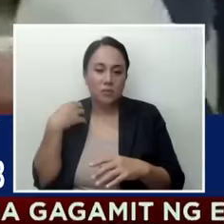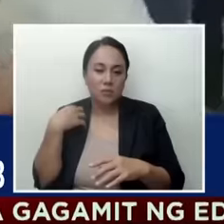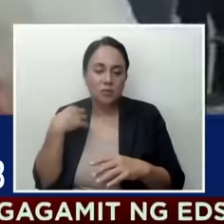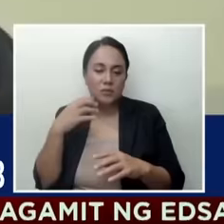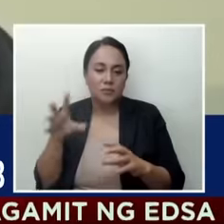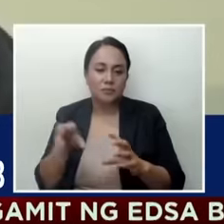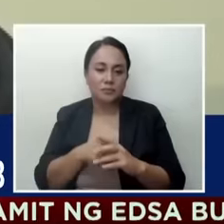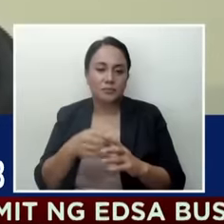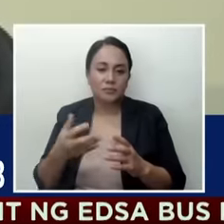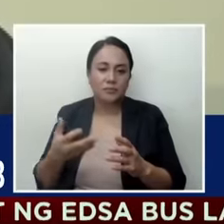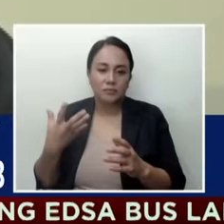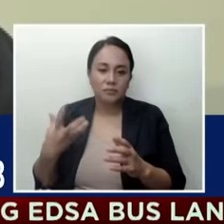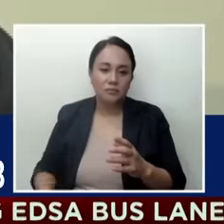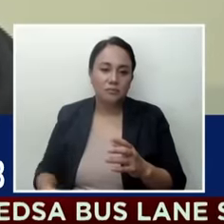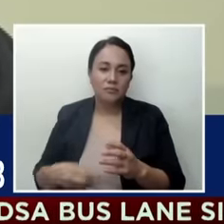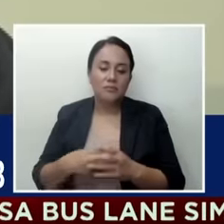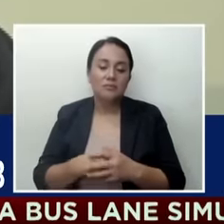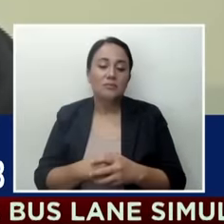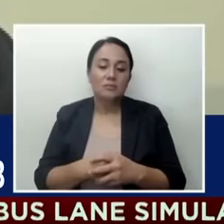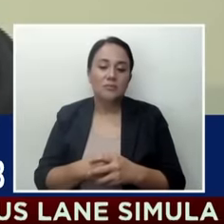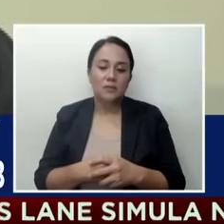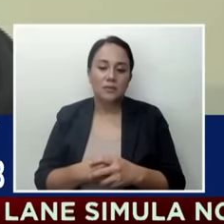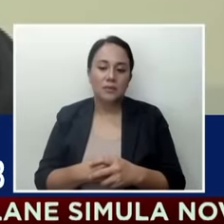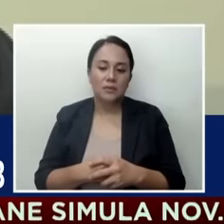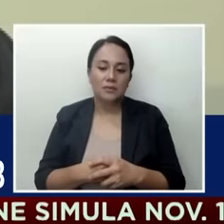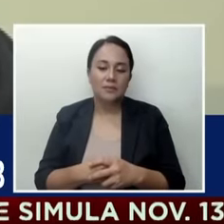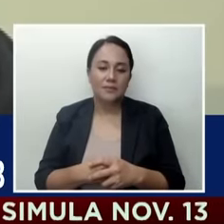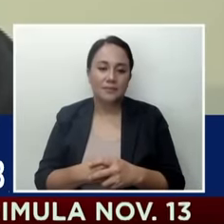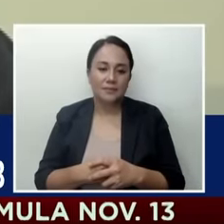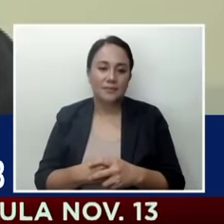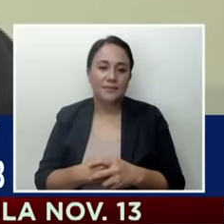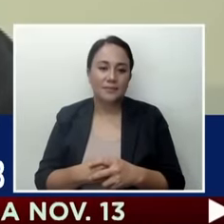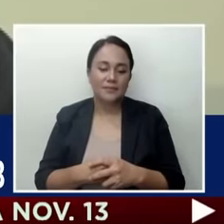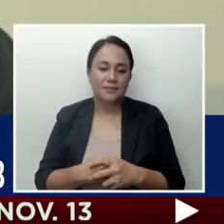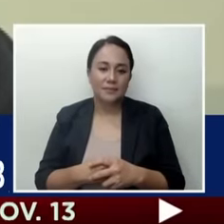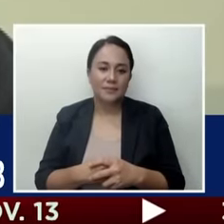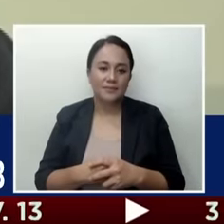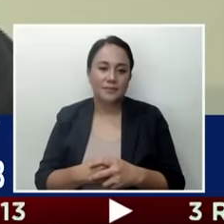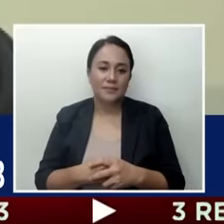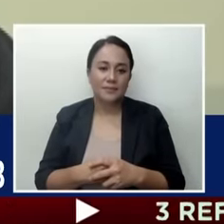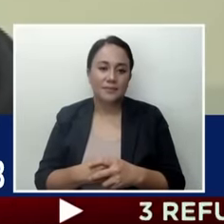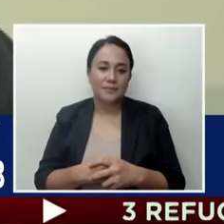sa katiwalian. Alvin L. Chico, ABS-CBN News.